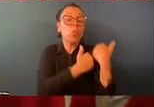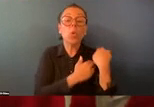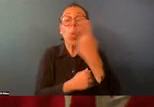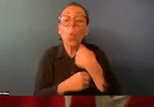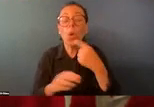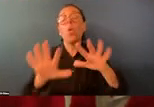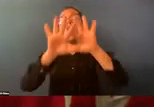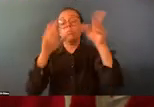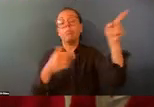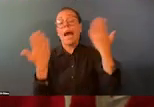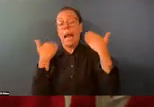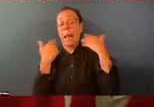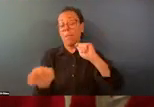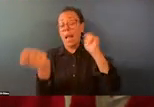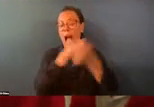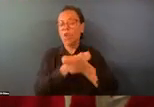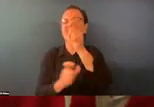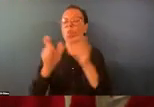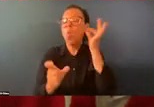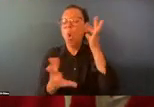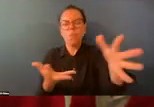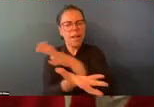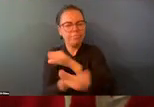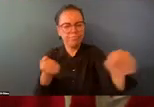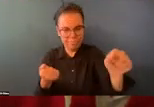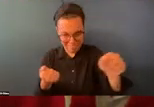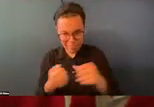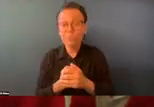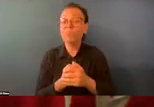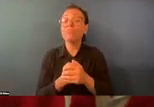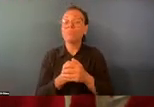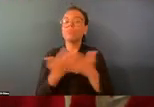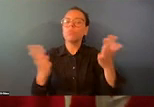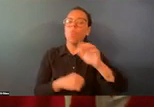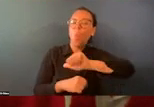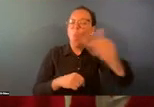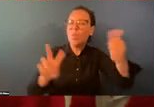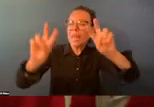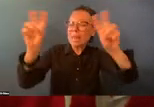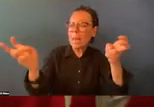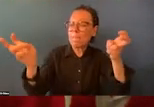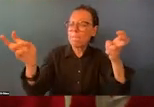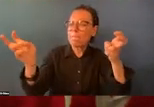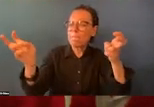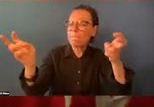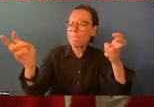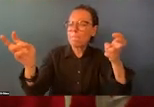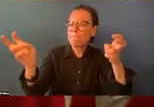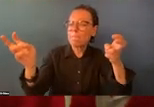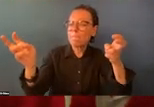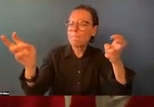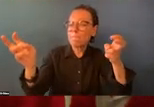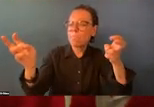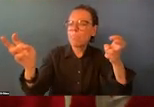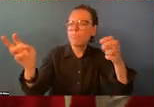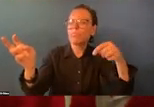и стеклянные стены. Но мы должны преодолеть все эти липкие поле, поля и